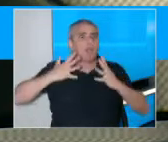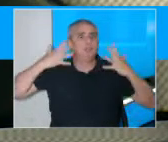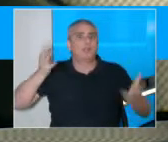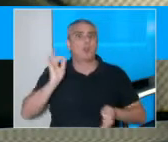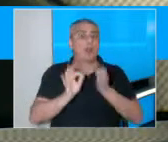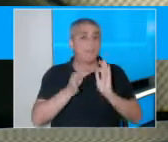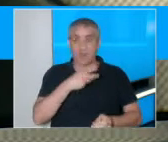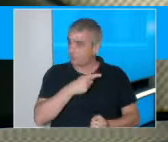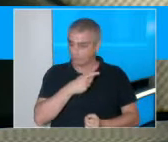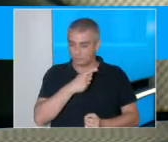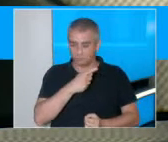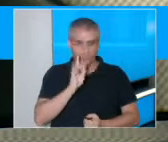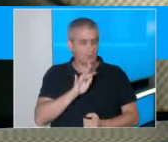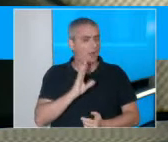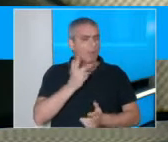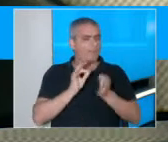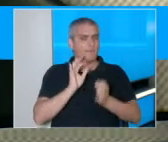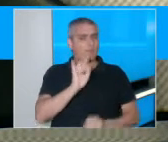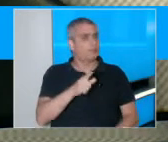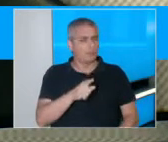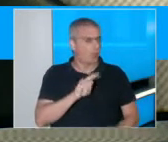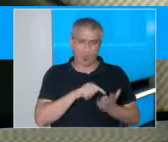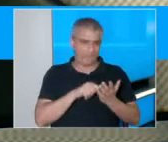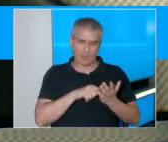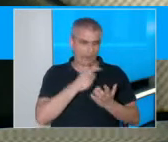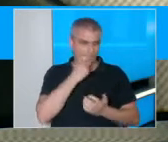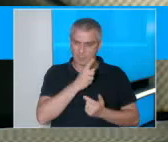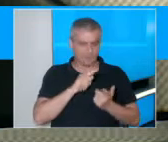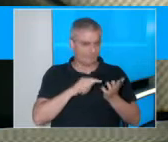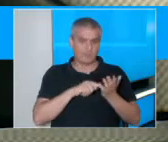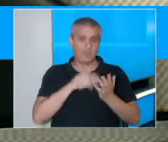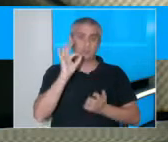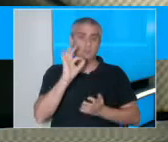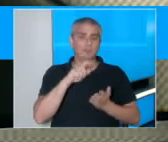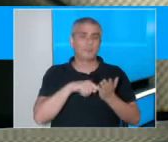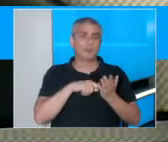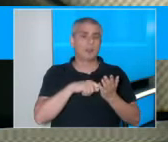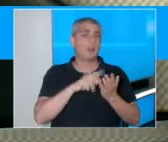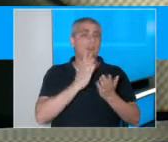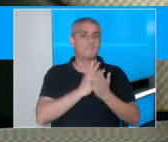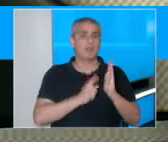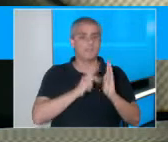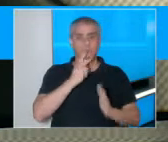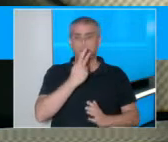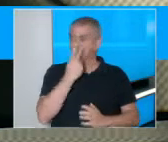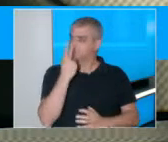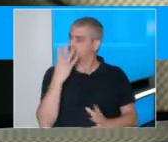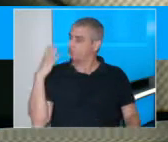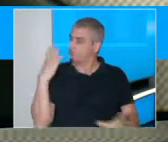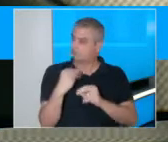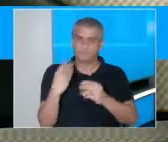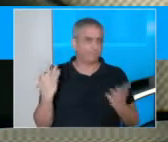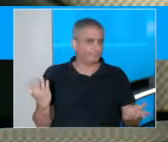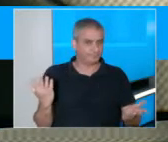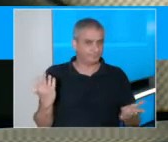של הפרקליטות נגדו. ולמה הפרקליטות נגדו? לא רק בגלל שהוא דרעי ולא רק בגלל שהוא ש"ס, אלא בגלל שזו כבר פעם שנייה. הם הרי מסתכלים אליו